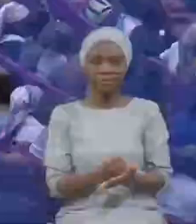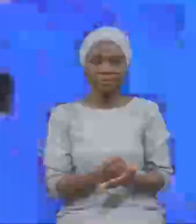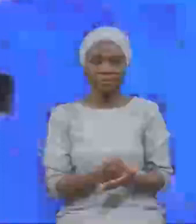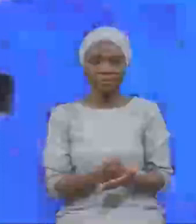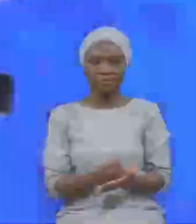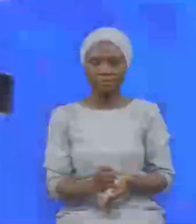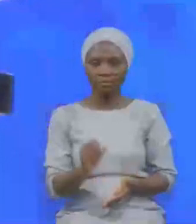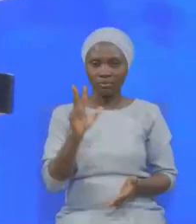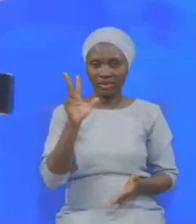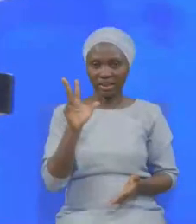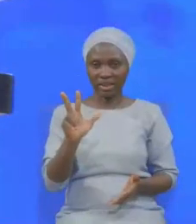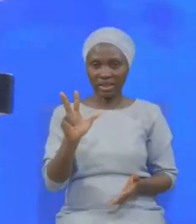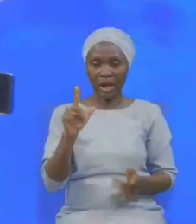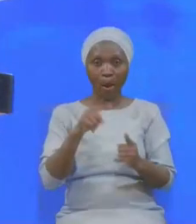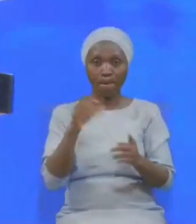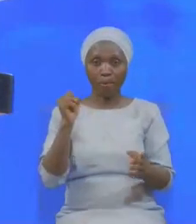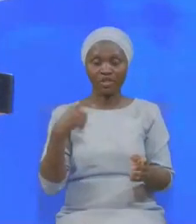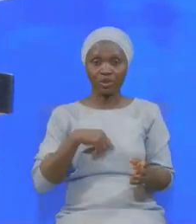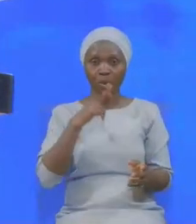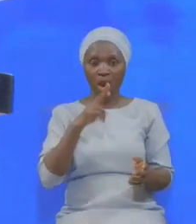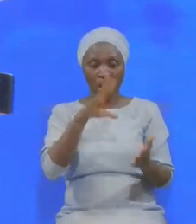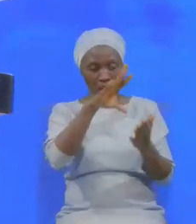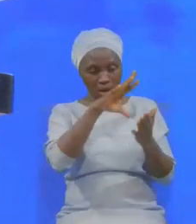Nous allons voir trois points. Premier point.